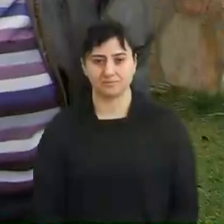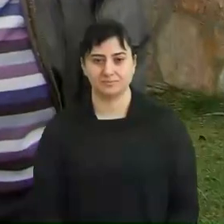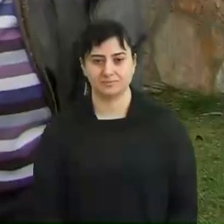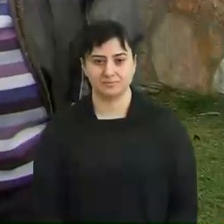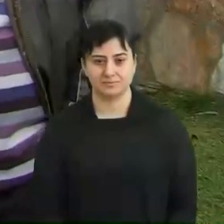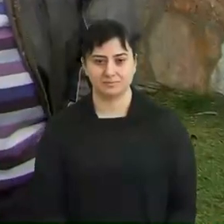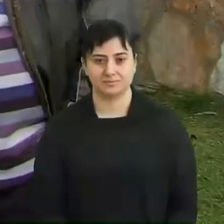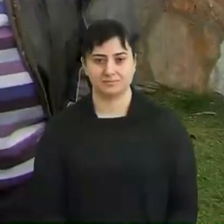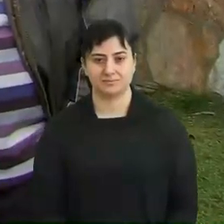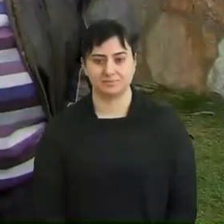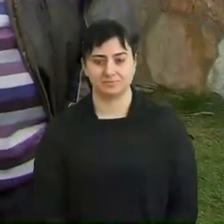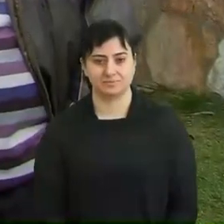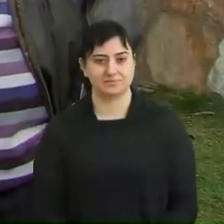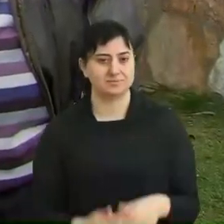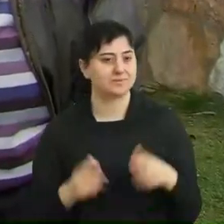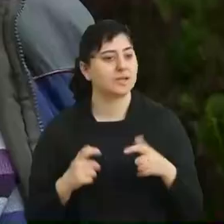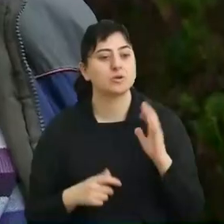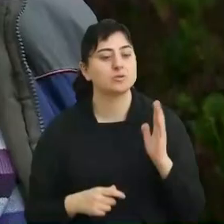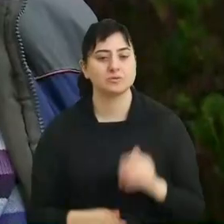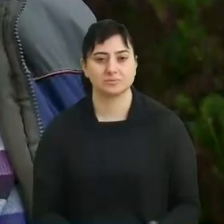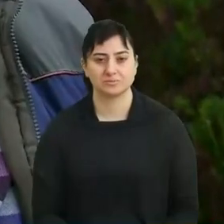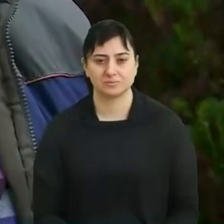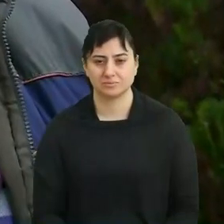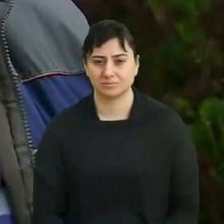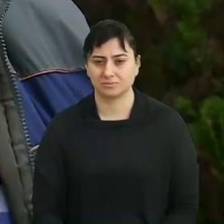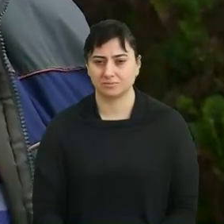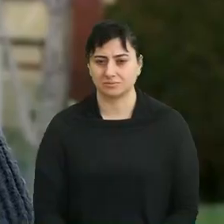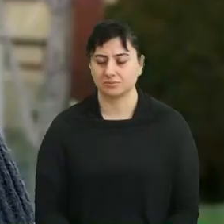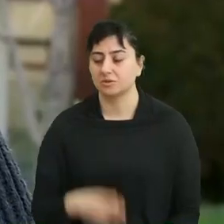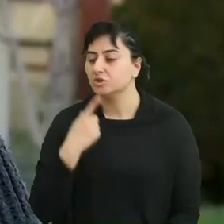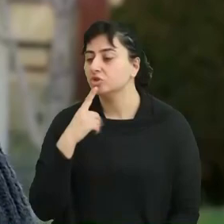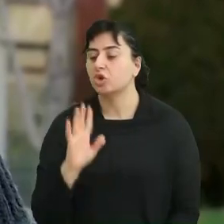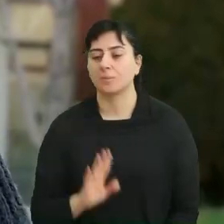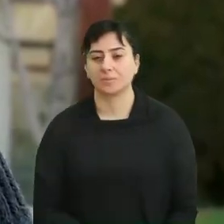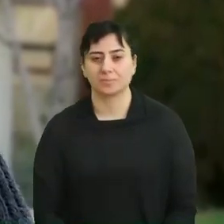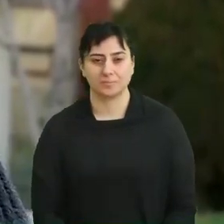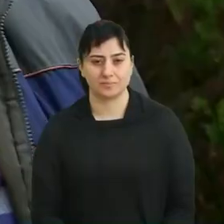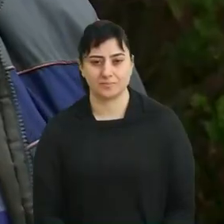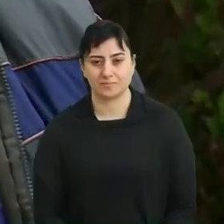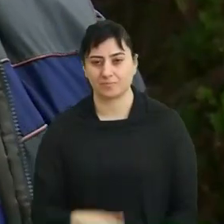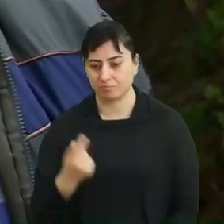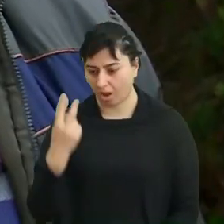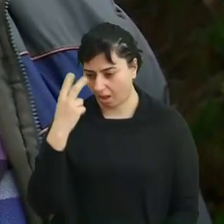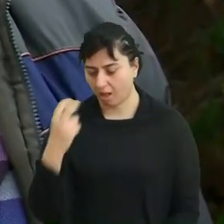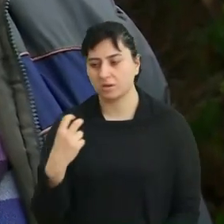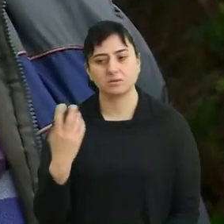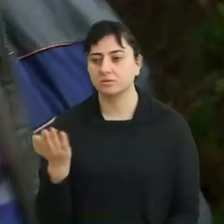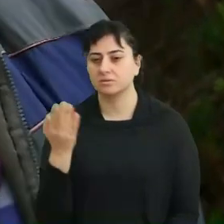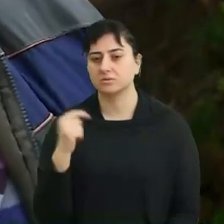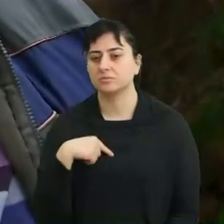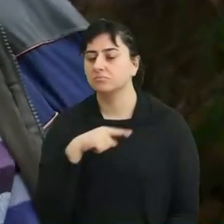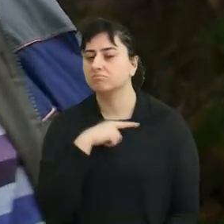Kolunu dürtüp göz kırptı. Nereye gidiyormuş? İşkence etsek söyleme. Param ağırken böyle